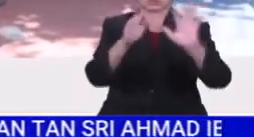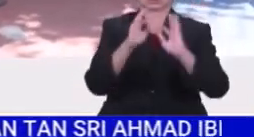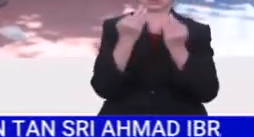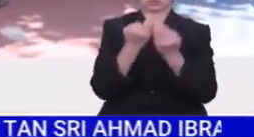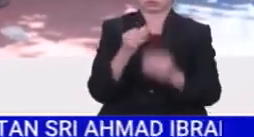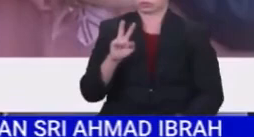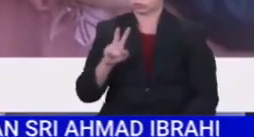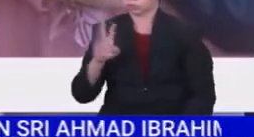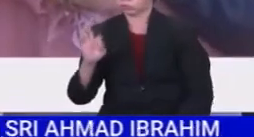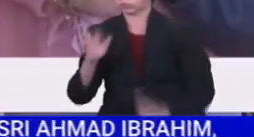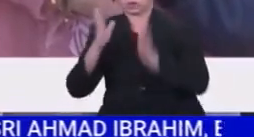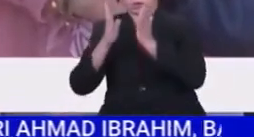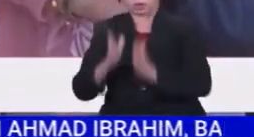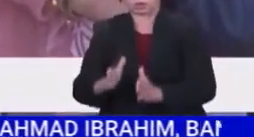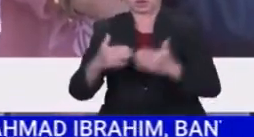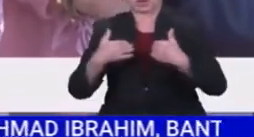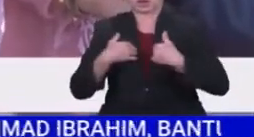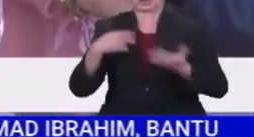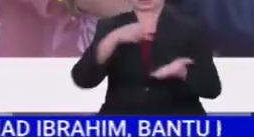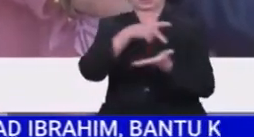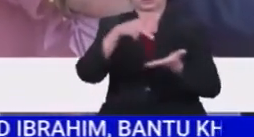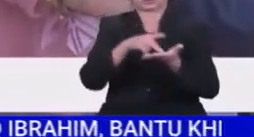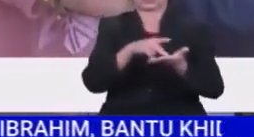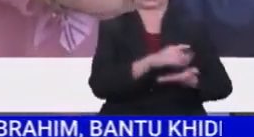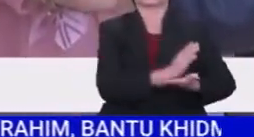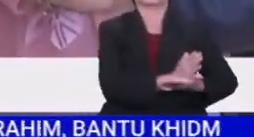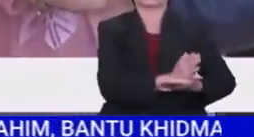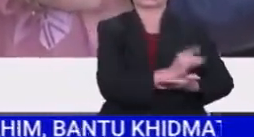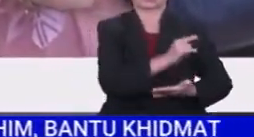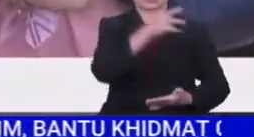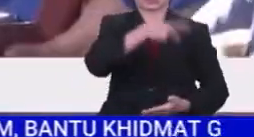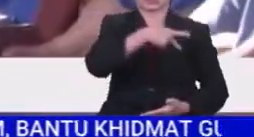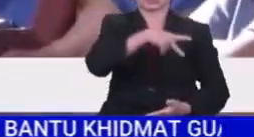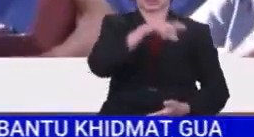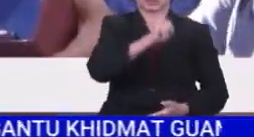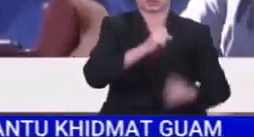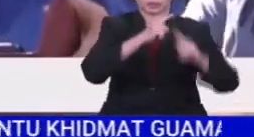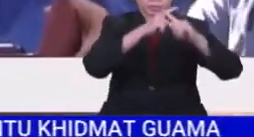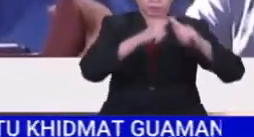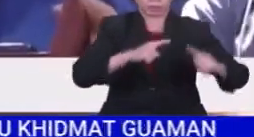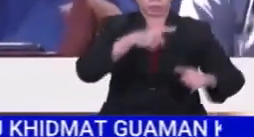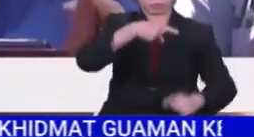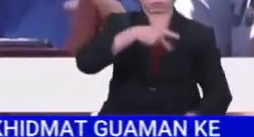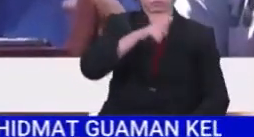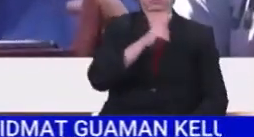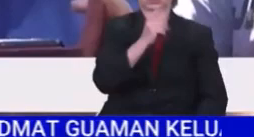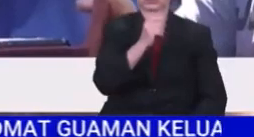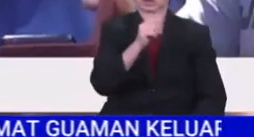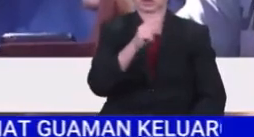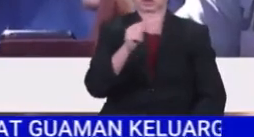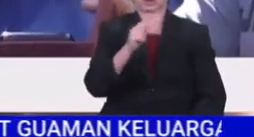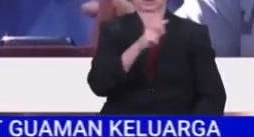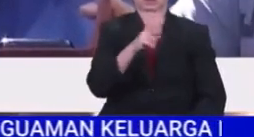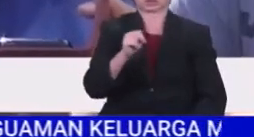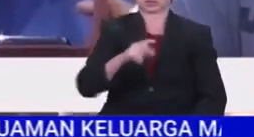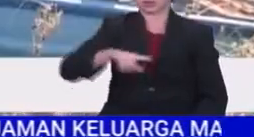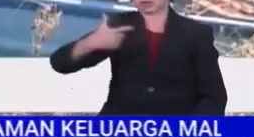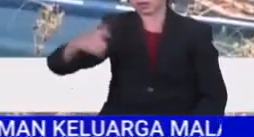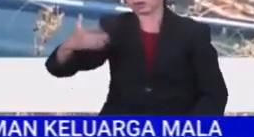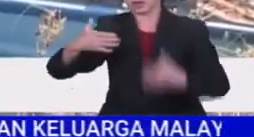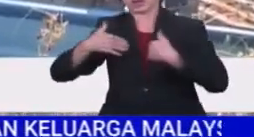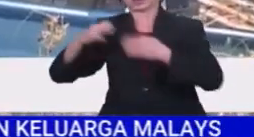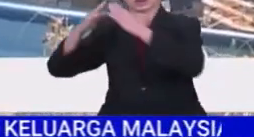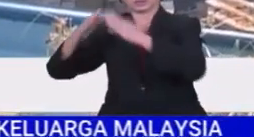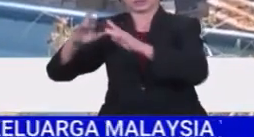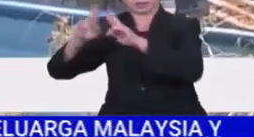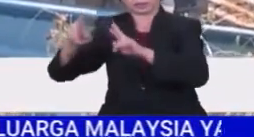melibatkan 29 penduduk berada di pusat pemerintahan sementara PPS di dewan putatan sementara penduduk lain berada di balai